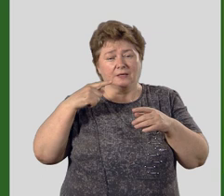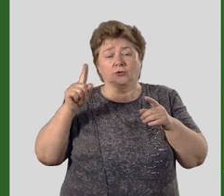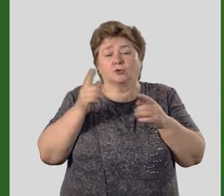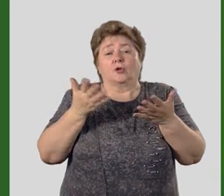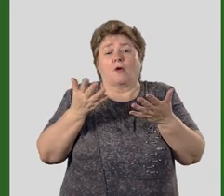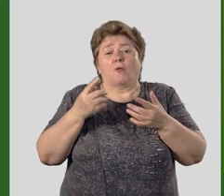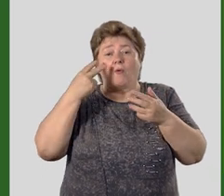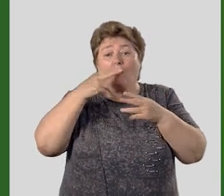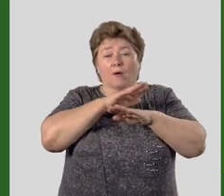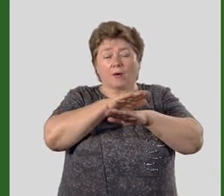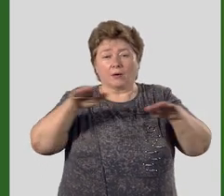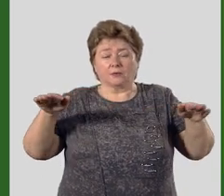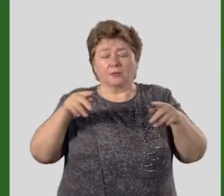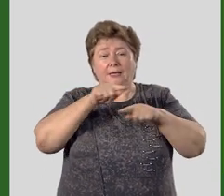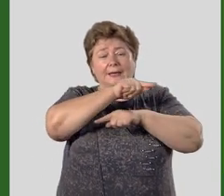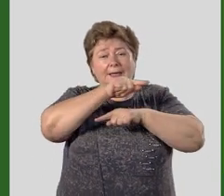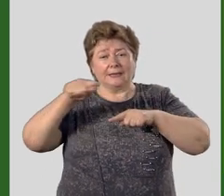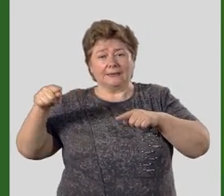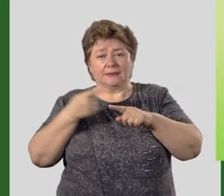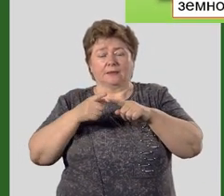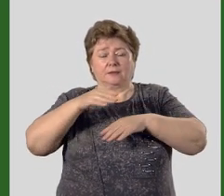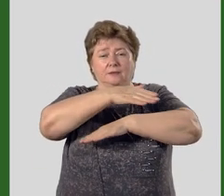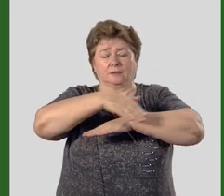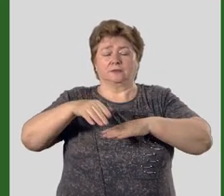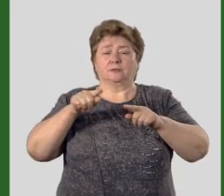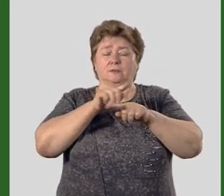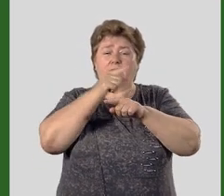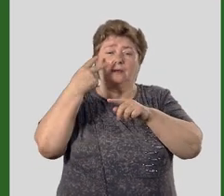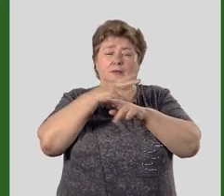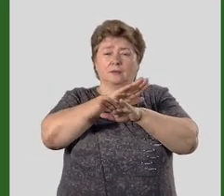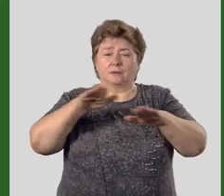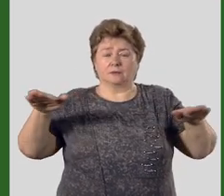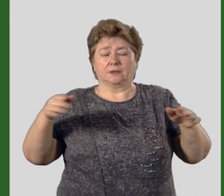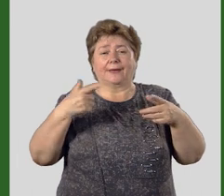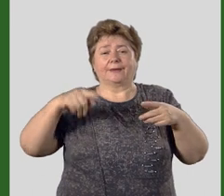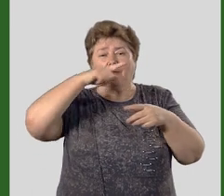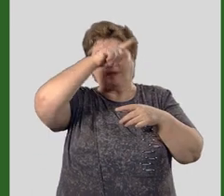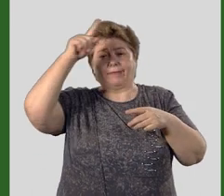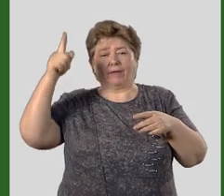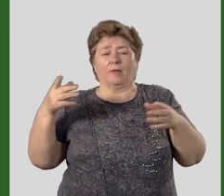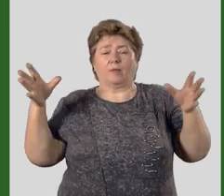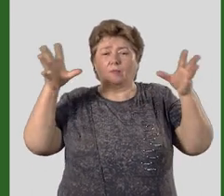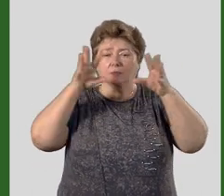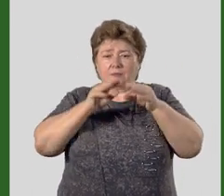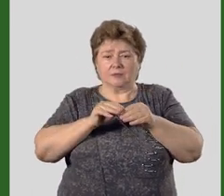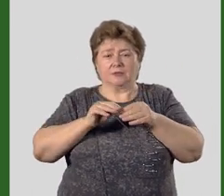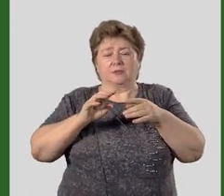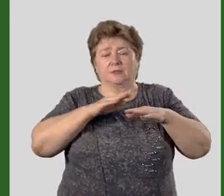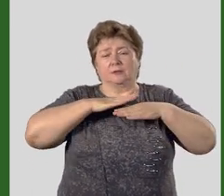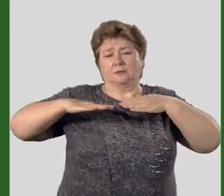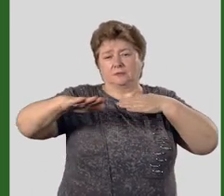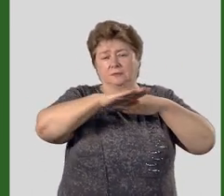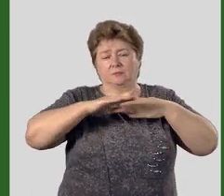такое горизонт. А линия горизонта – это граница горизонта, где небо как бы сходится с земной